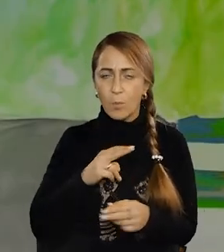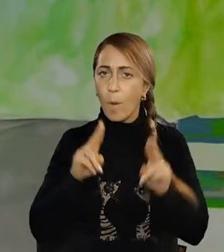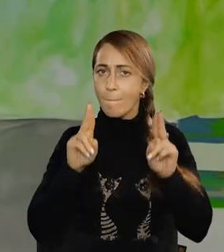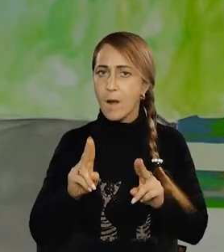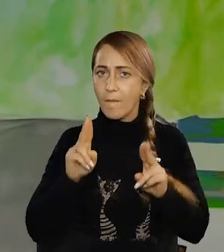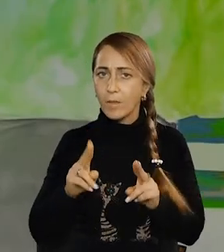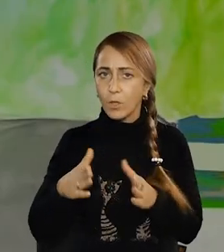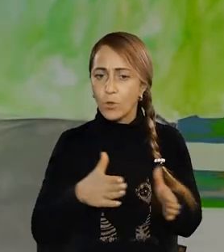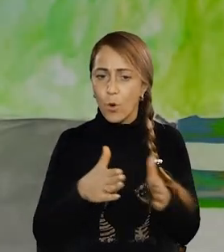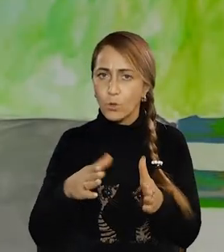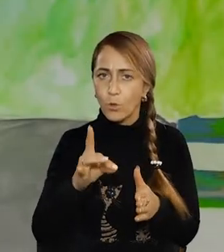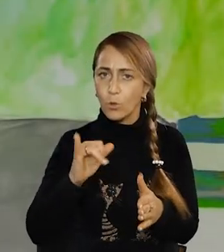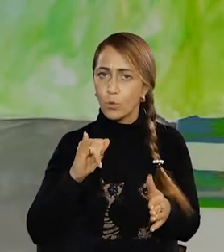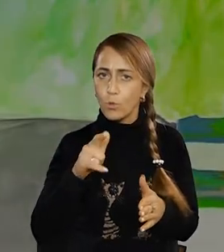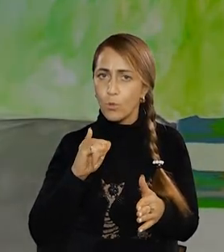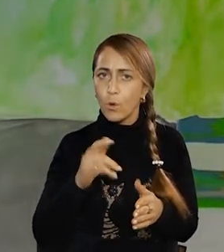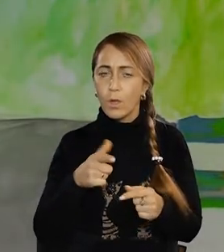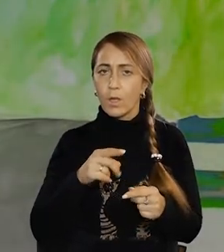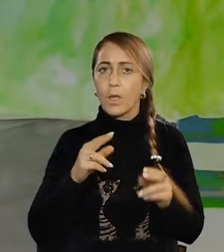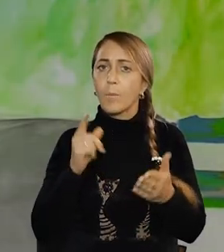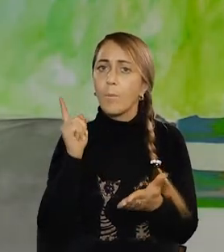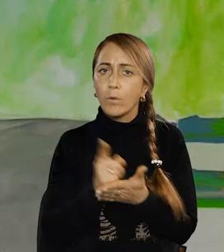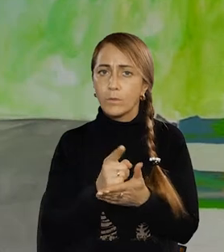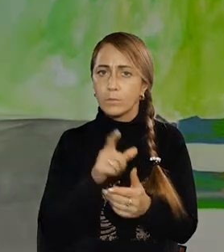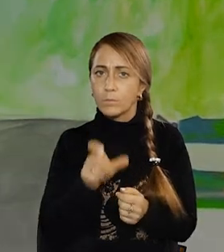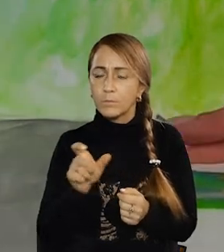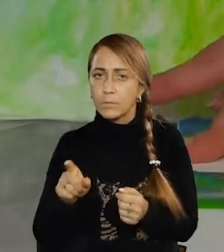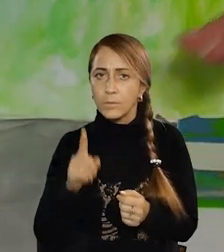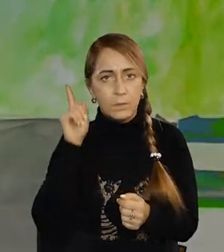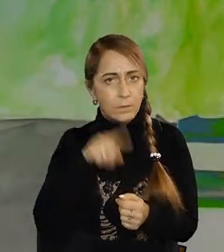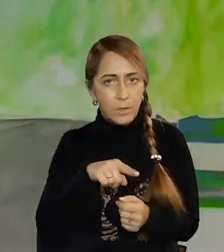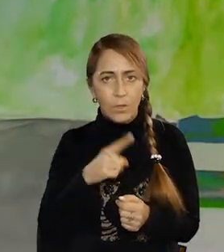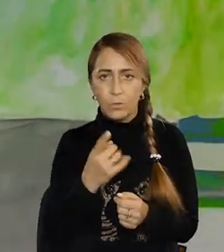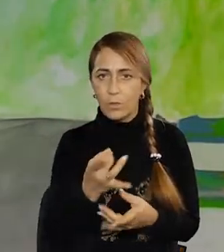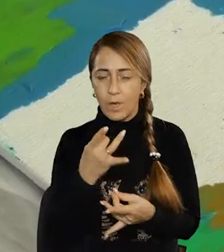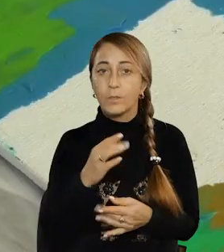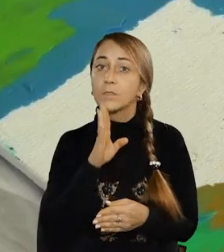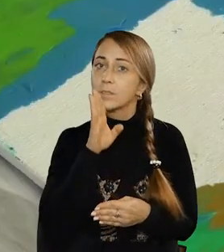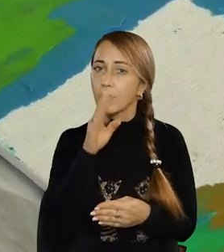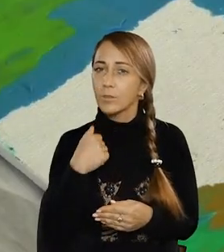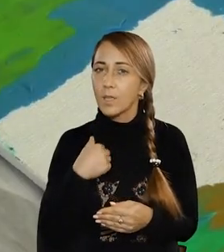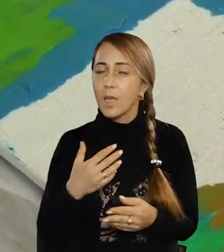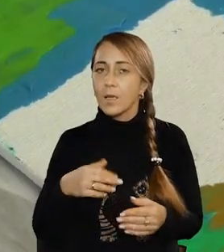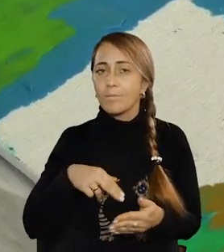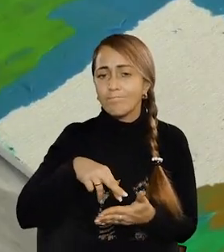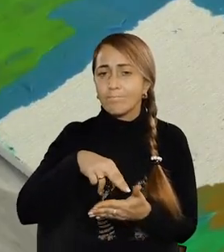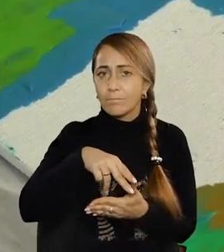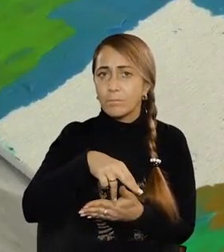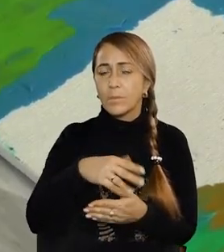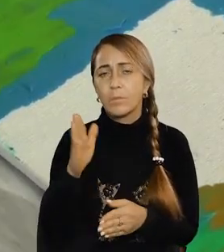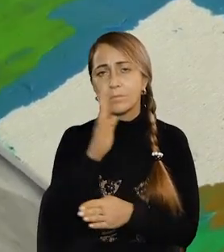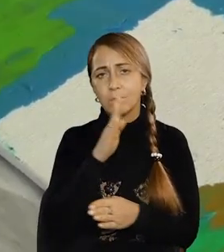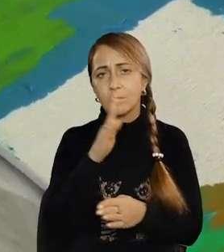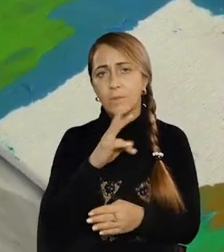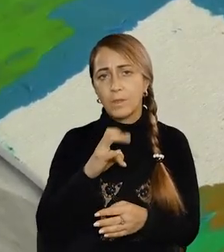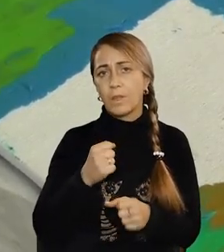правила дорожнього руху, які повинен освоїти кожен. Одного разу, зранку, я вирішив пішки прогулятися